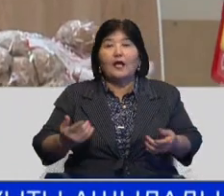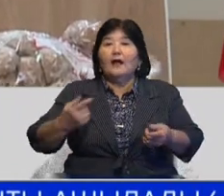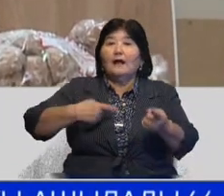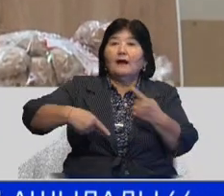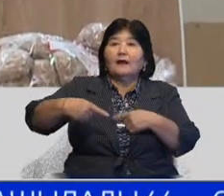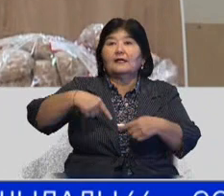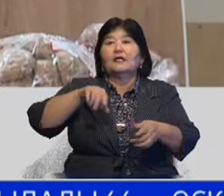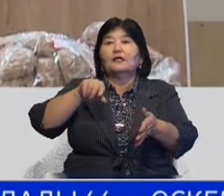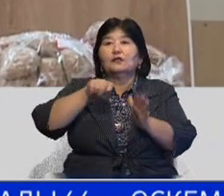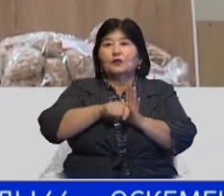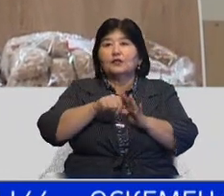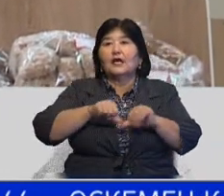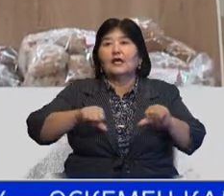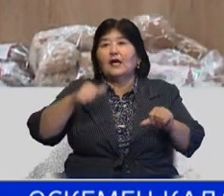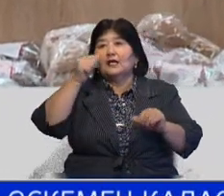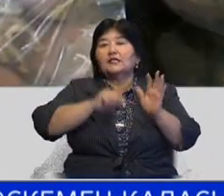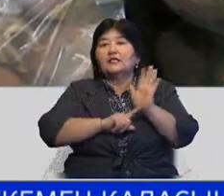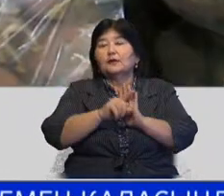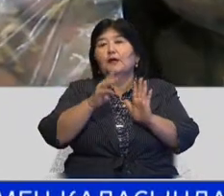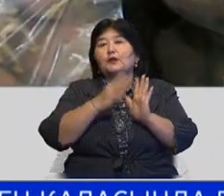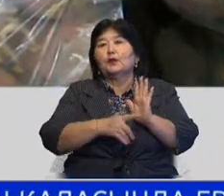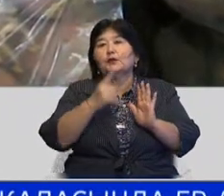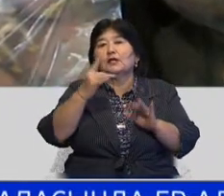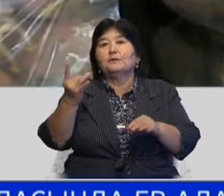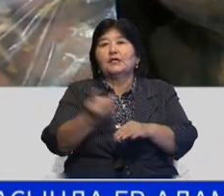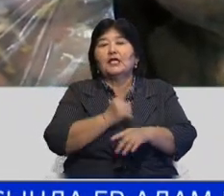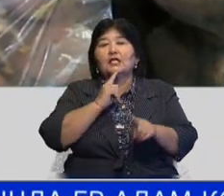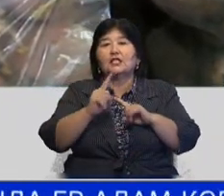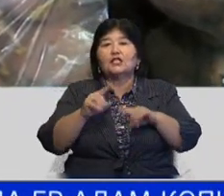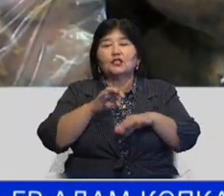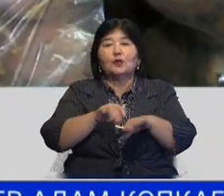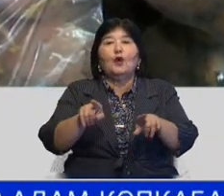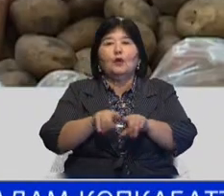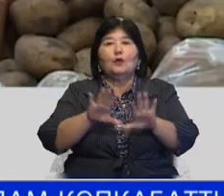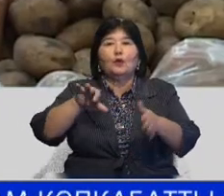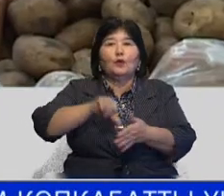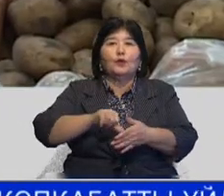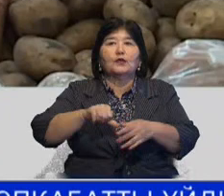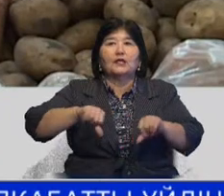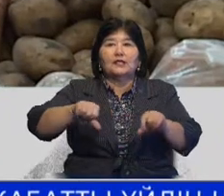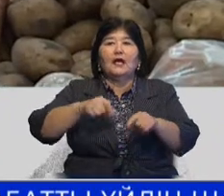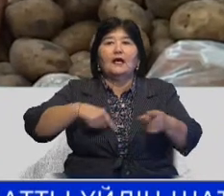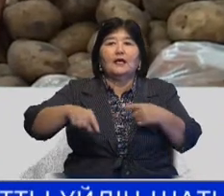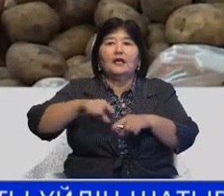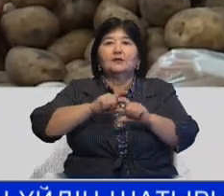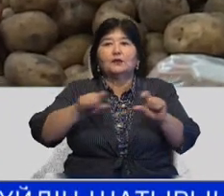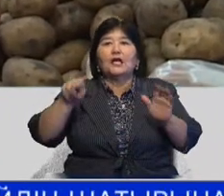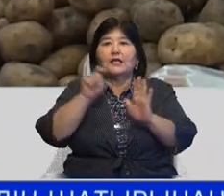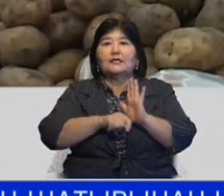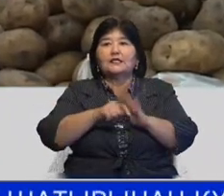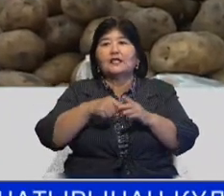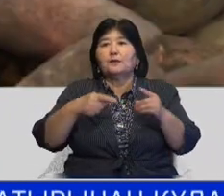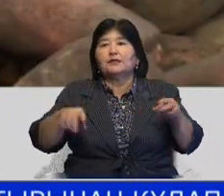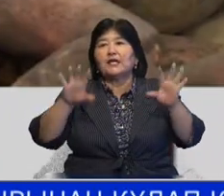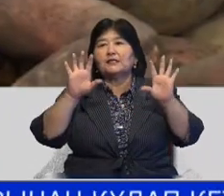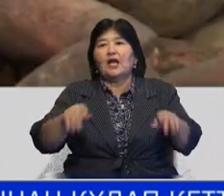схемаларды тексеру жөнінде комиссия жыл басынан бері 91 рет жиын өткізген. Уәкілетті органдардың қатысуымен кәсіпкерлік субъектілері тексеріліп, бірнеше